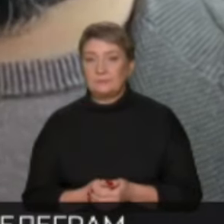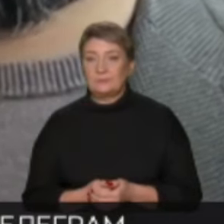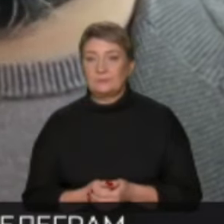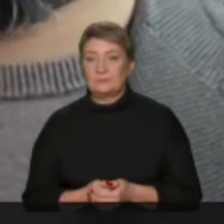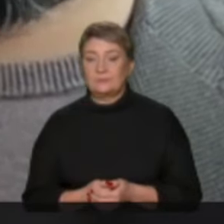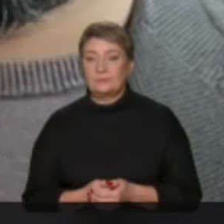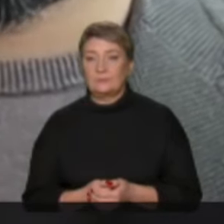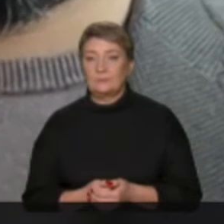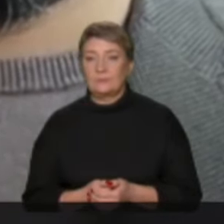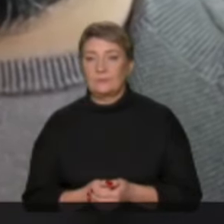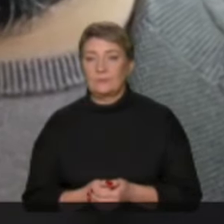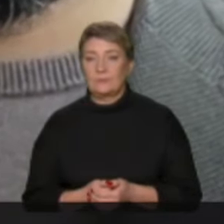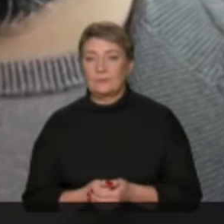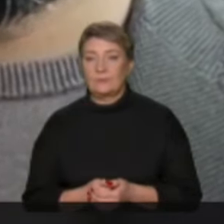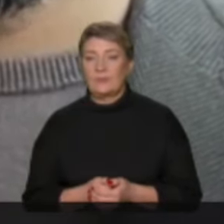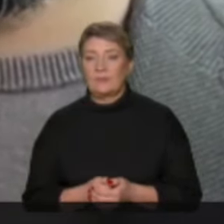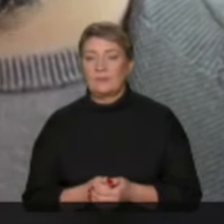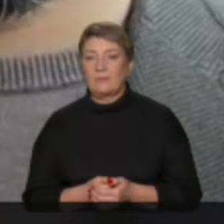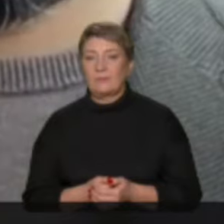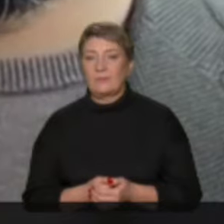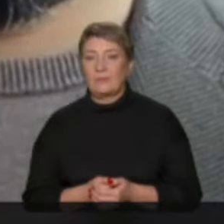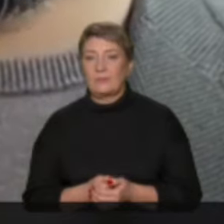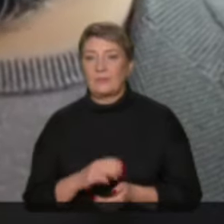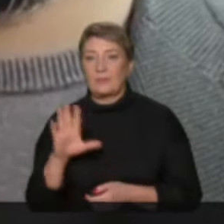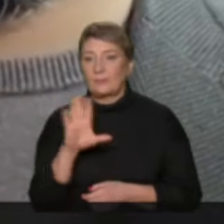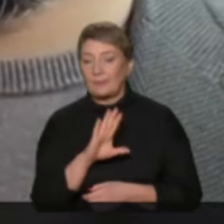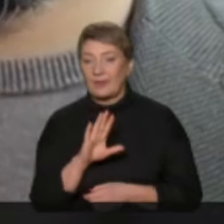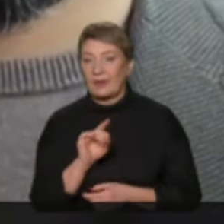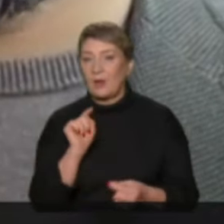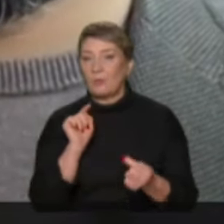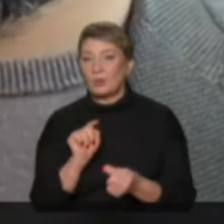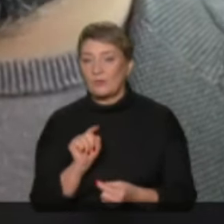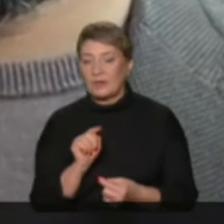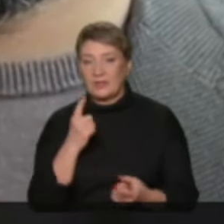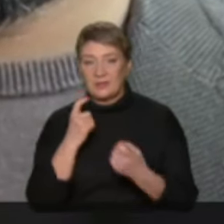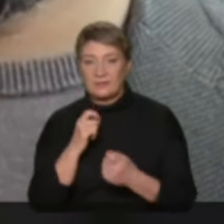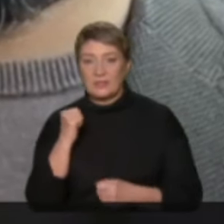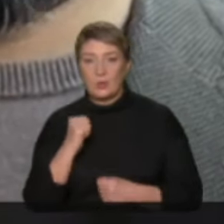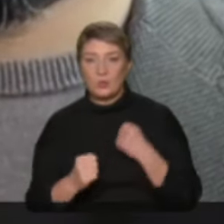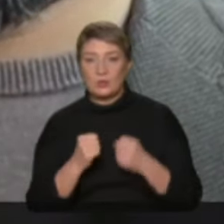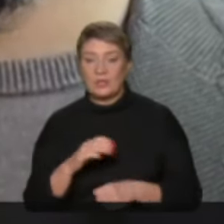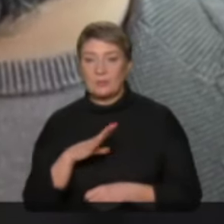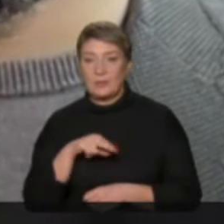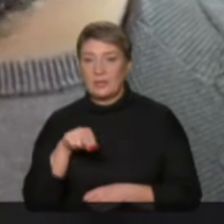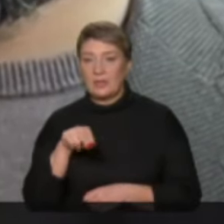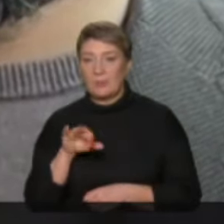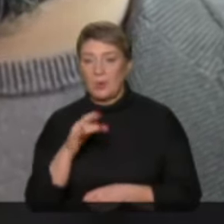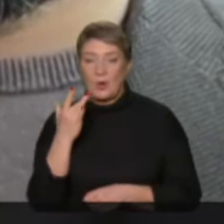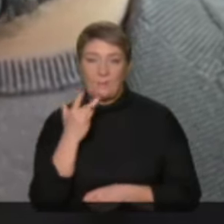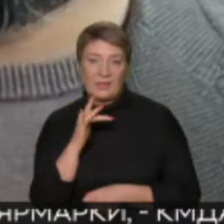уже опровергли все информации о том, что удары были нанесены по